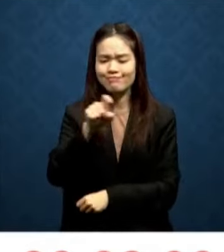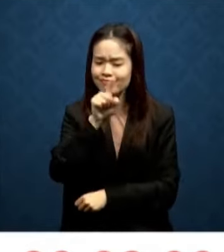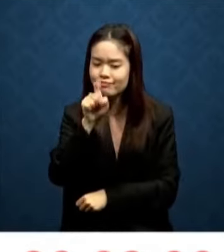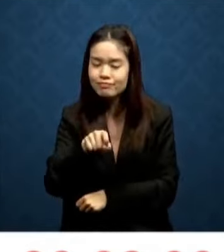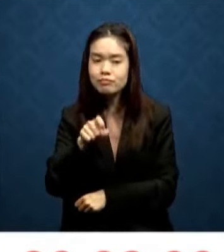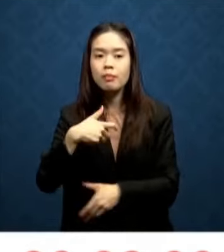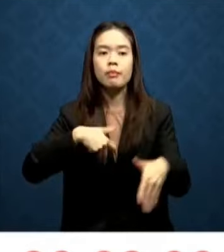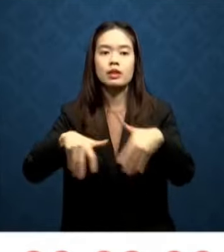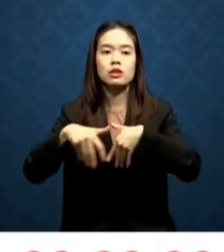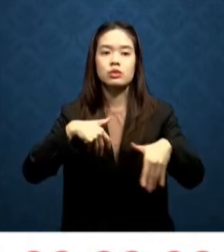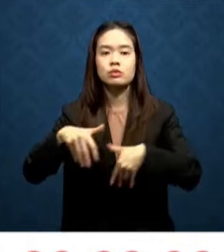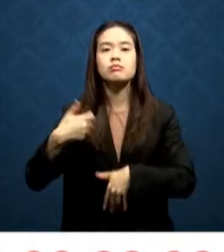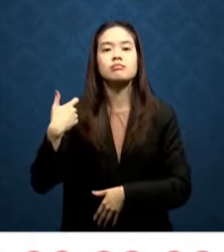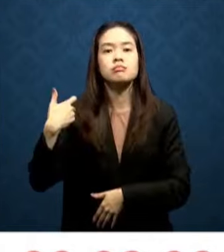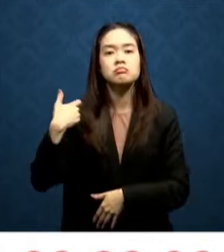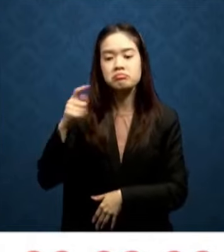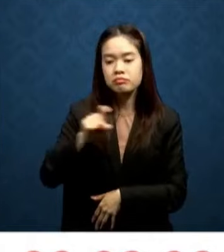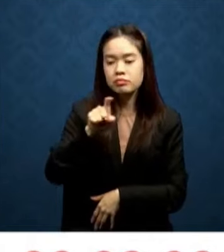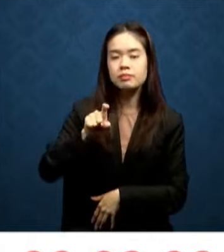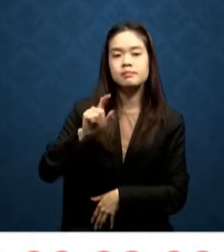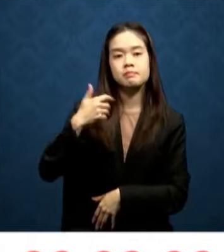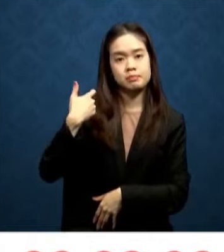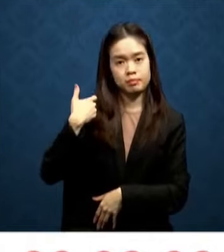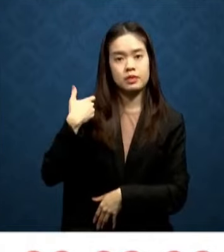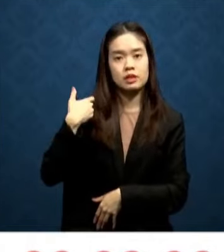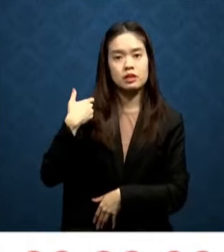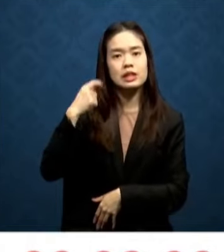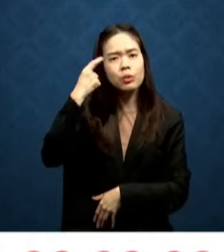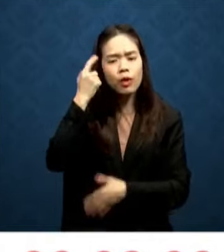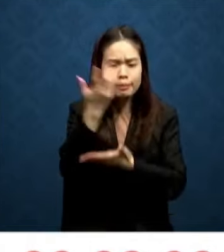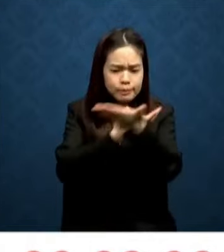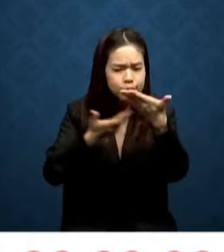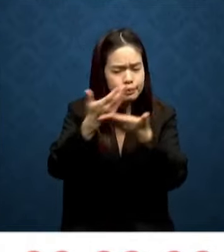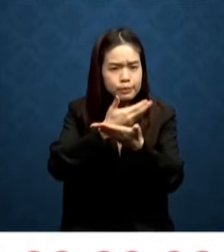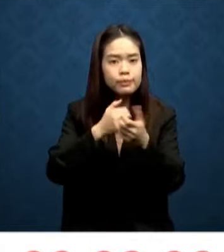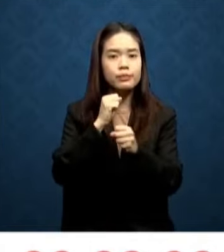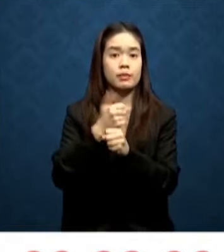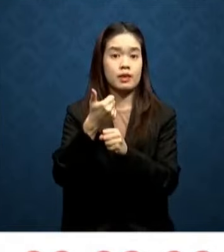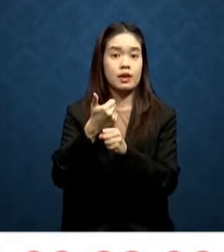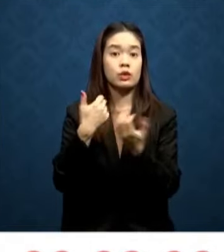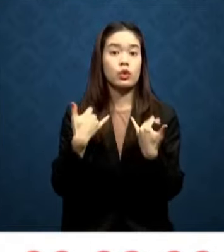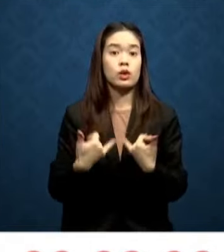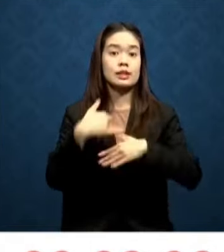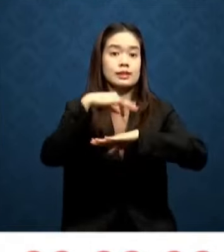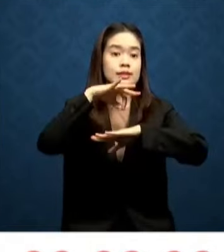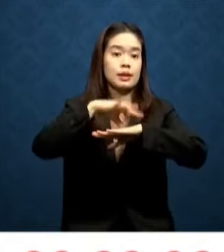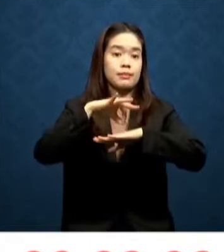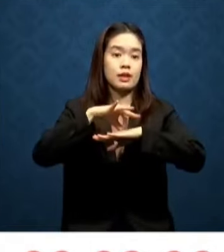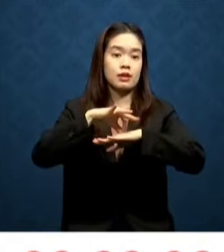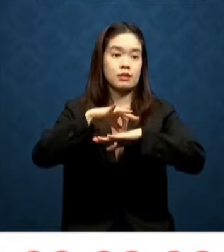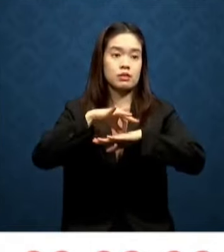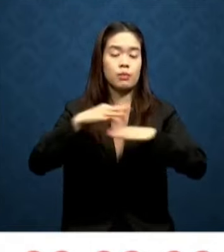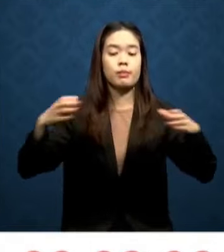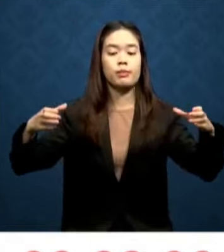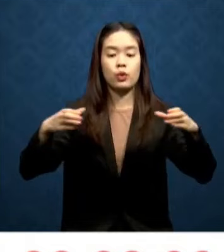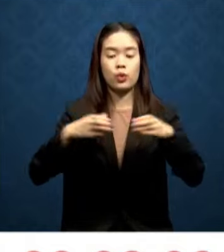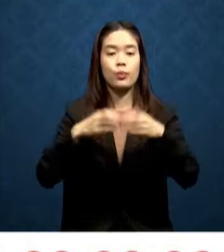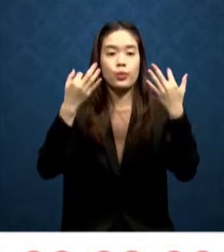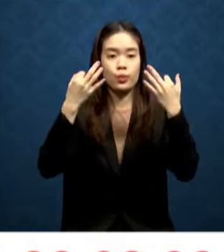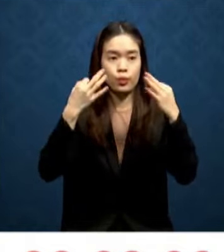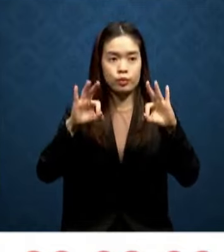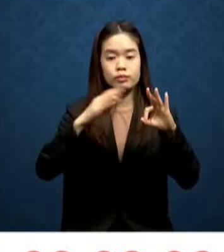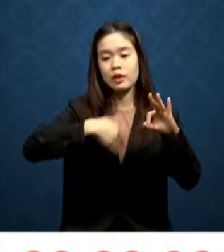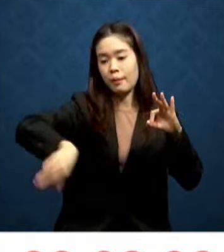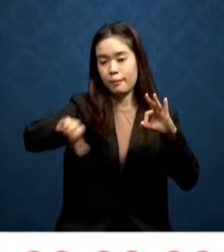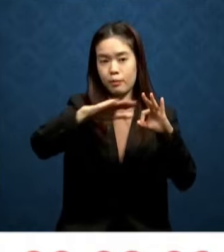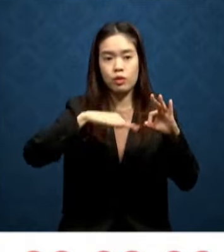ลงใจของประชาชนและที่สำคัญครับท่านประธานครับเพื่อนสมาชิกทุกคนตำแหน่งขององค์กรอิสระเหล่านี้ต้องผ่านมือพวกเราฮ